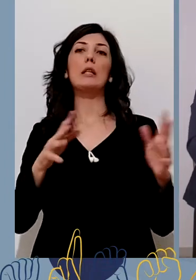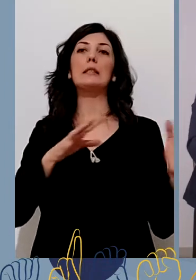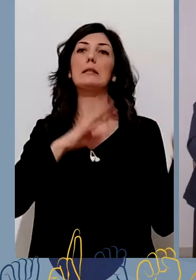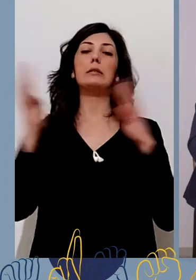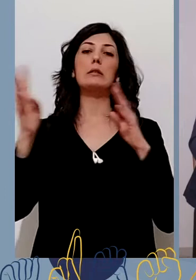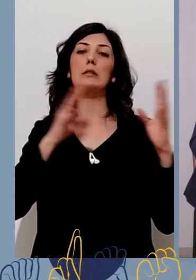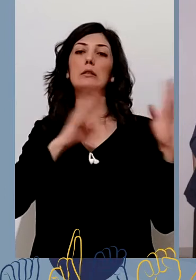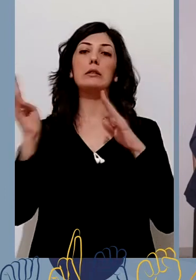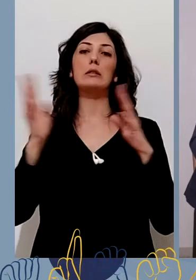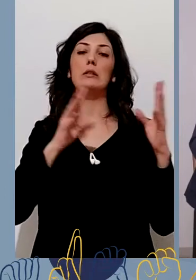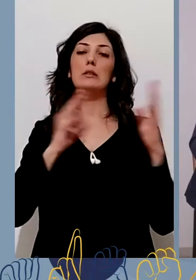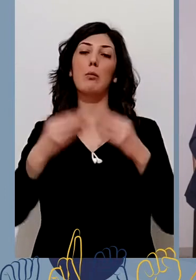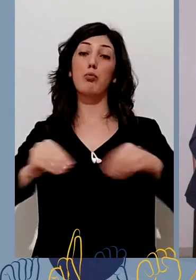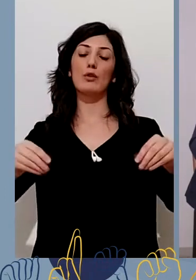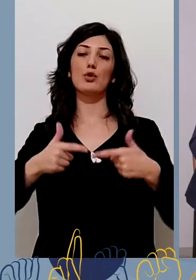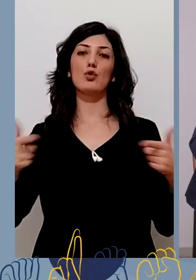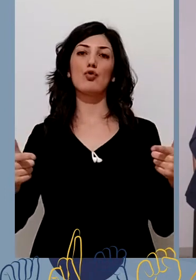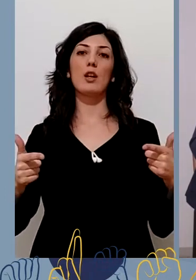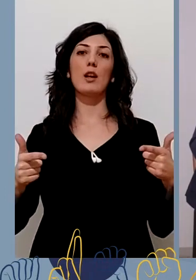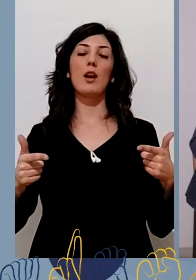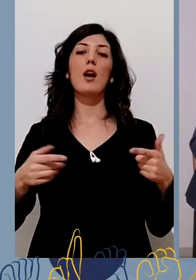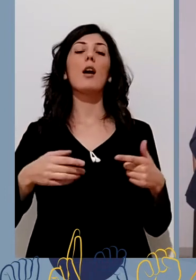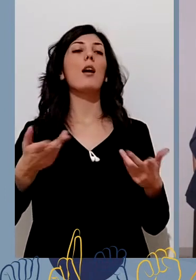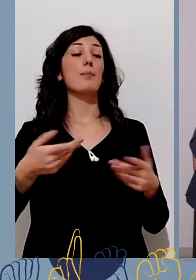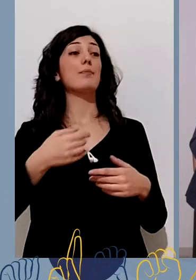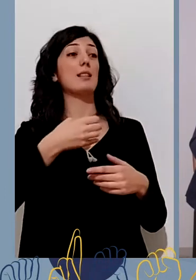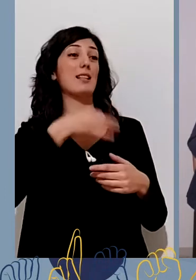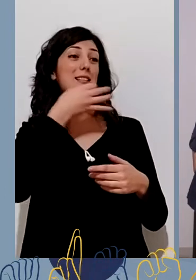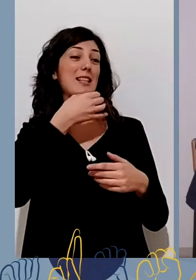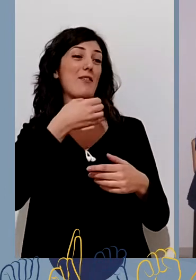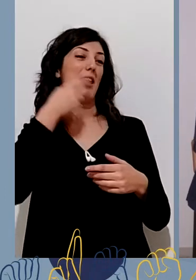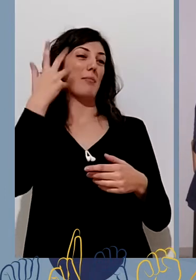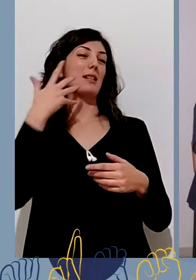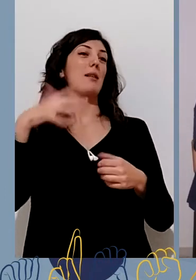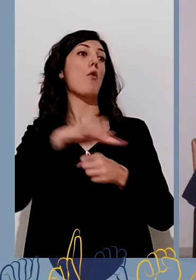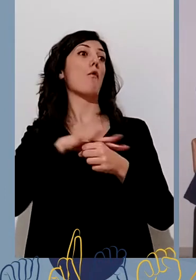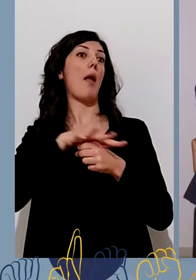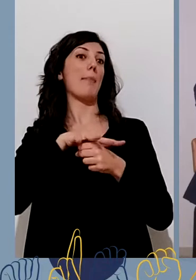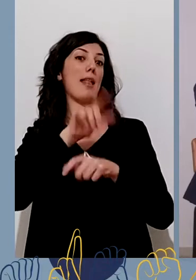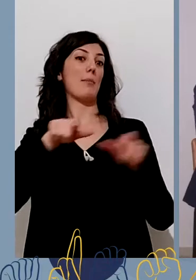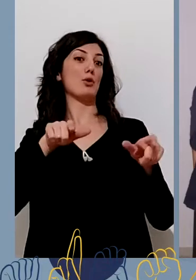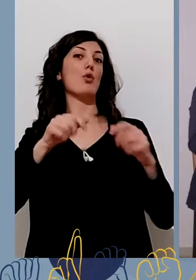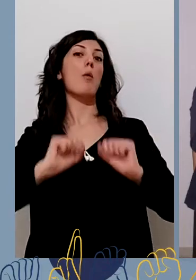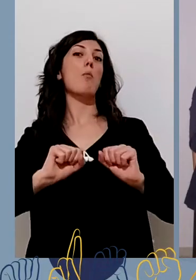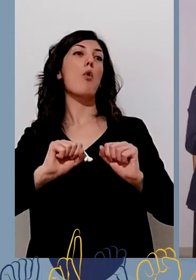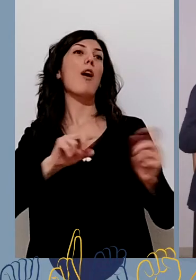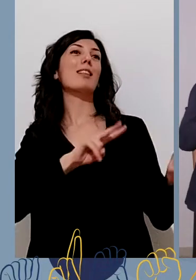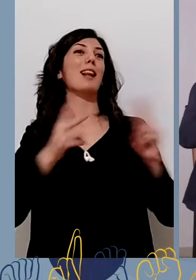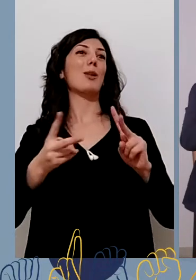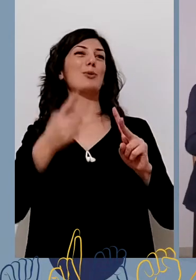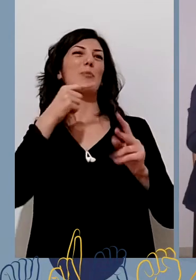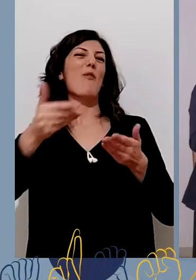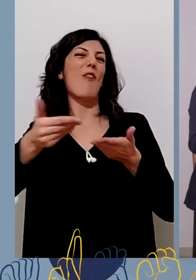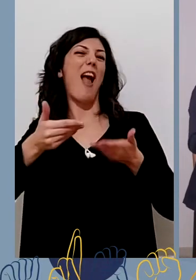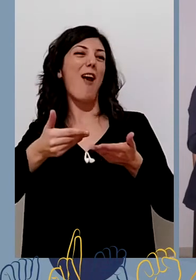E poteva accadere anche che i familiari traducevano a loro favore, non traducevano esattamente. Questo accadeva. Molti soldi venivano, io